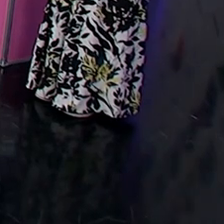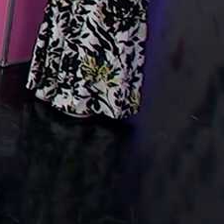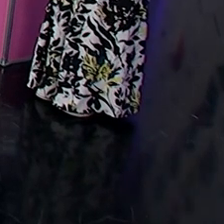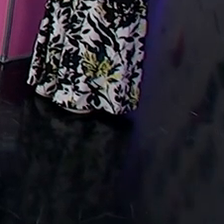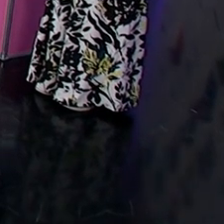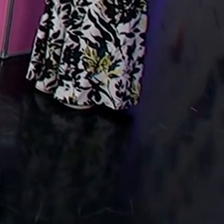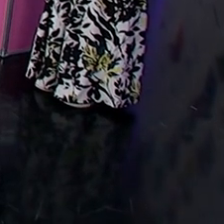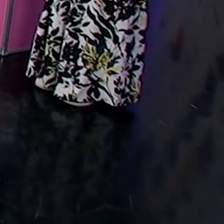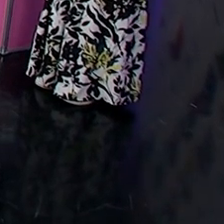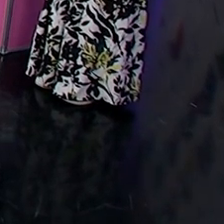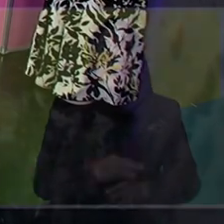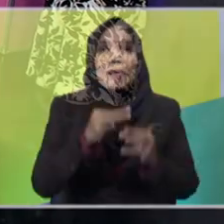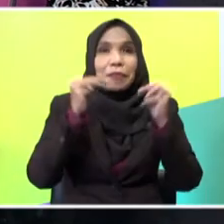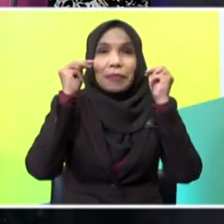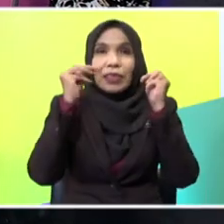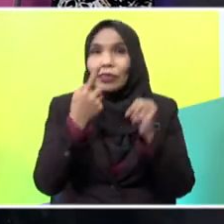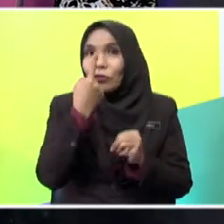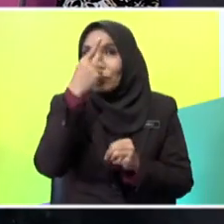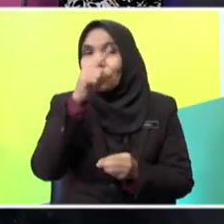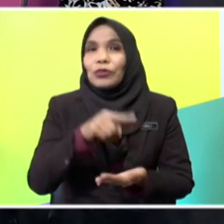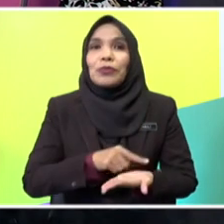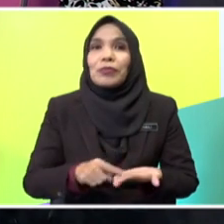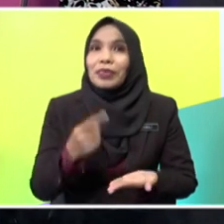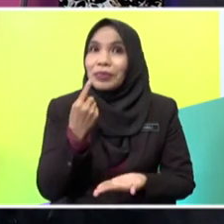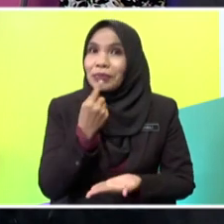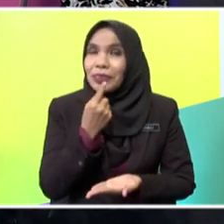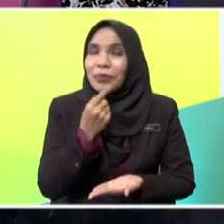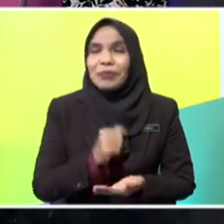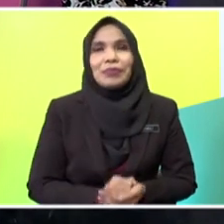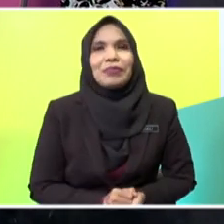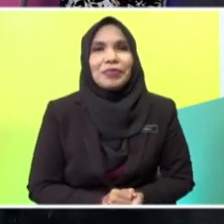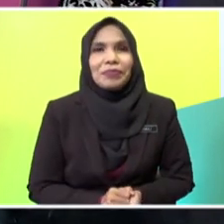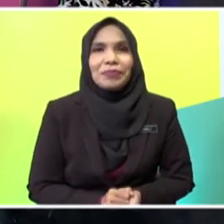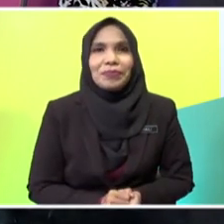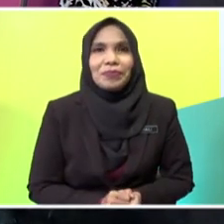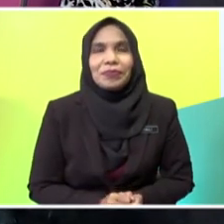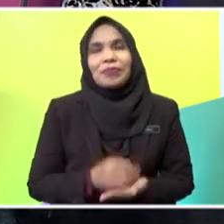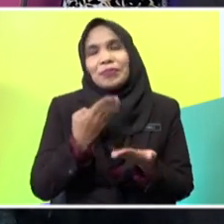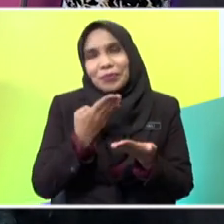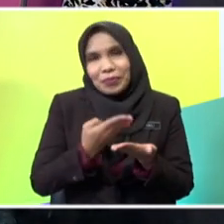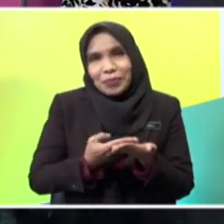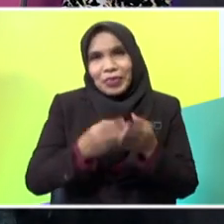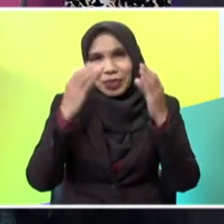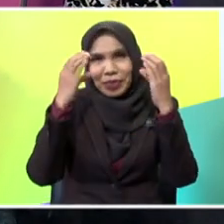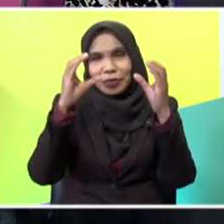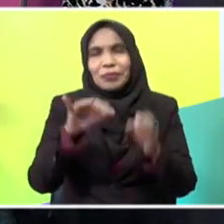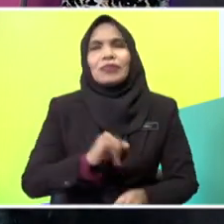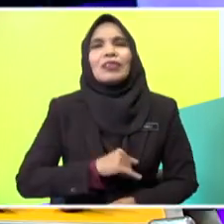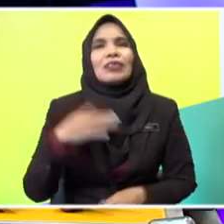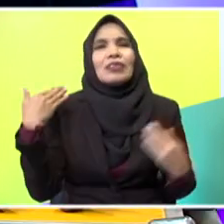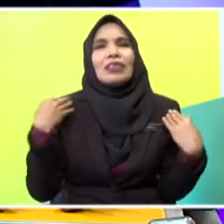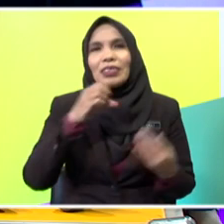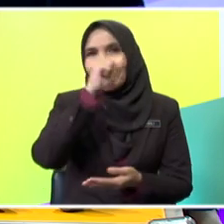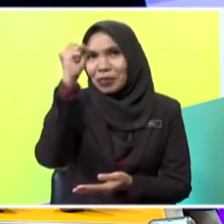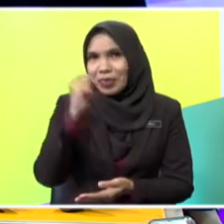gerak bibir dan juga mimik muka sepanjang sesi pembelajaran. Baik cikgu, saya ada persoalan nak tanya kepada